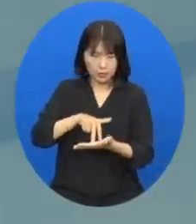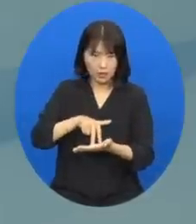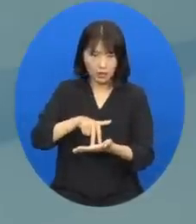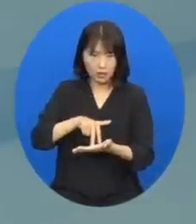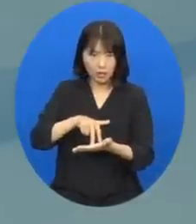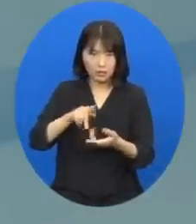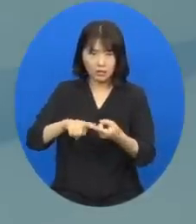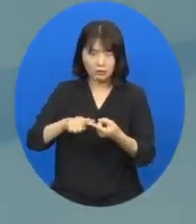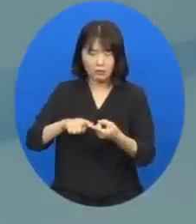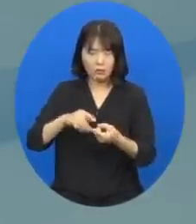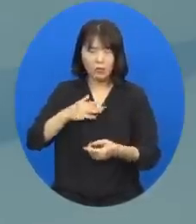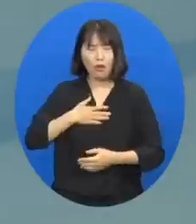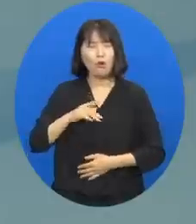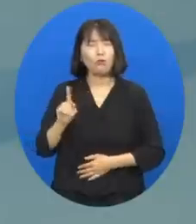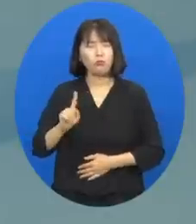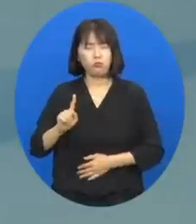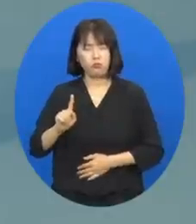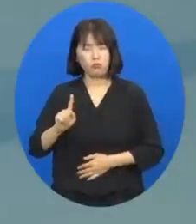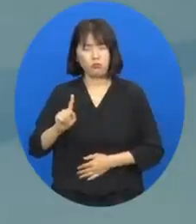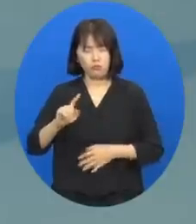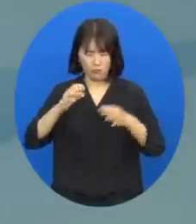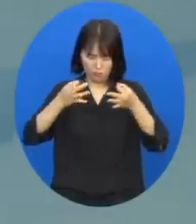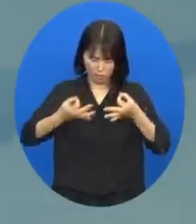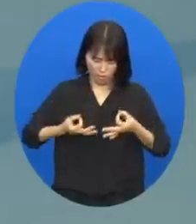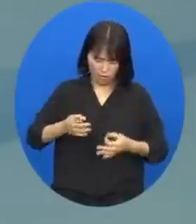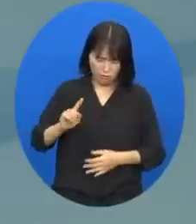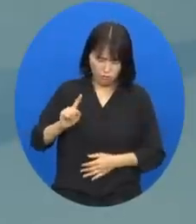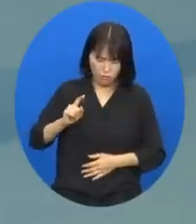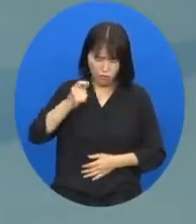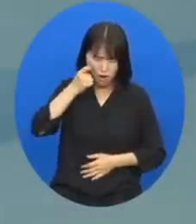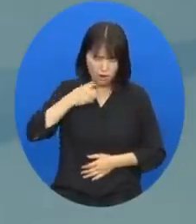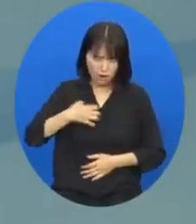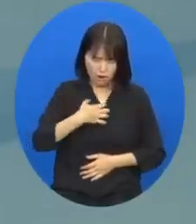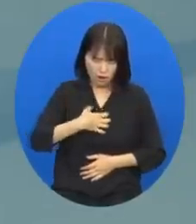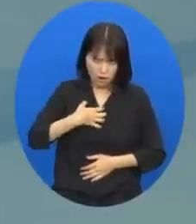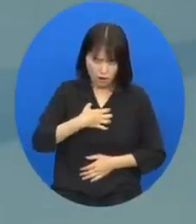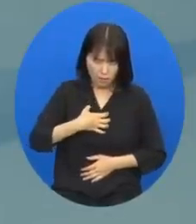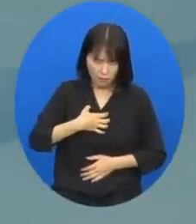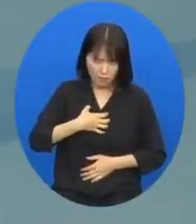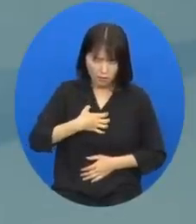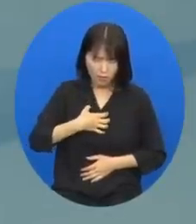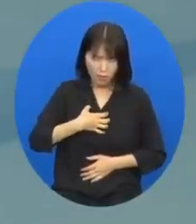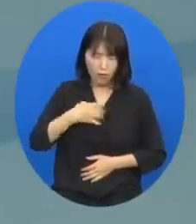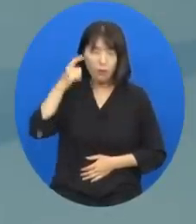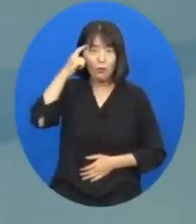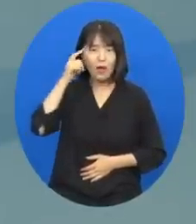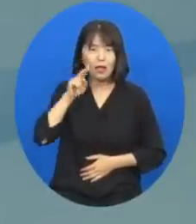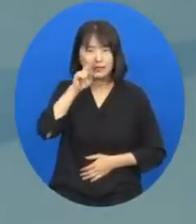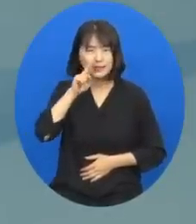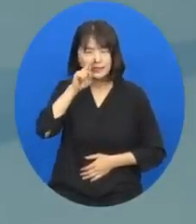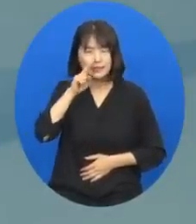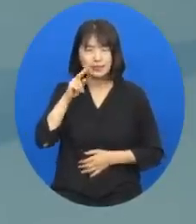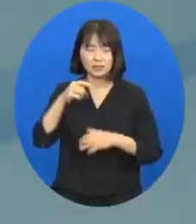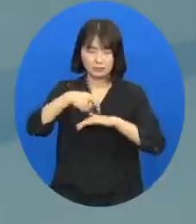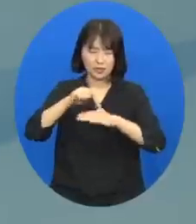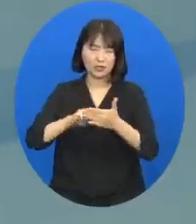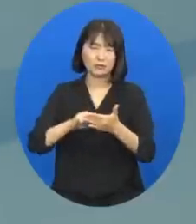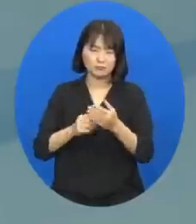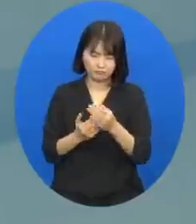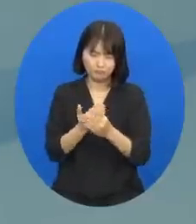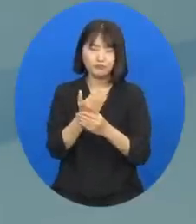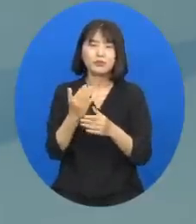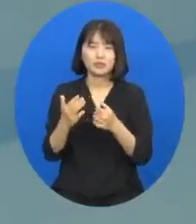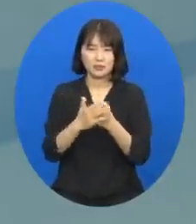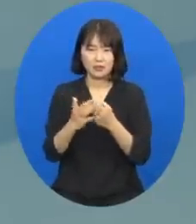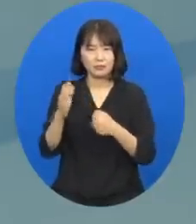뭐냐 라고 하면서 슬퍼한 것이 혹시 시기심 때문은 아니었을까요 만일